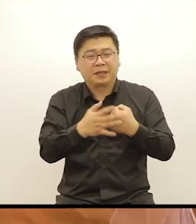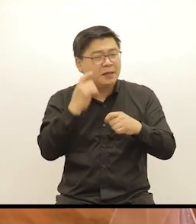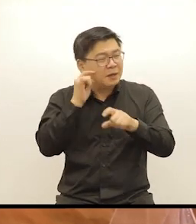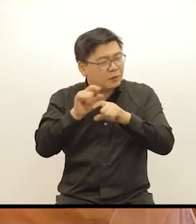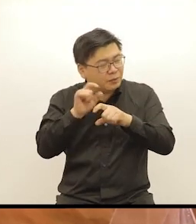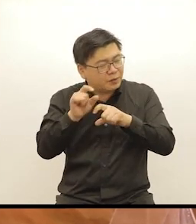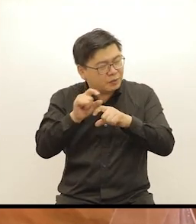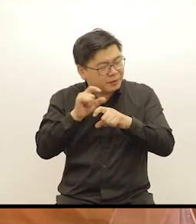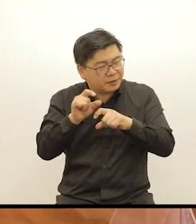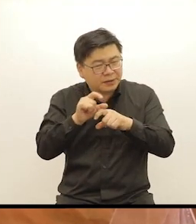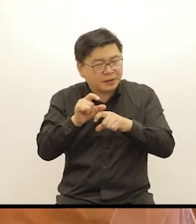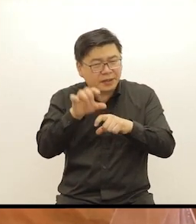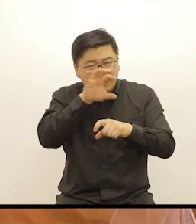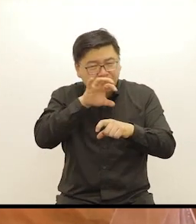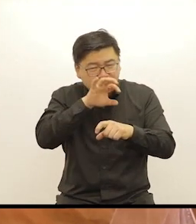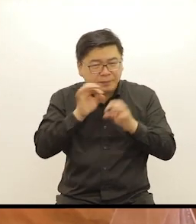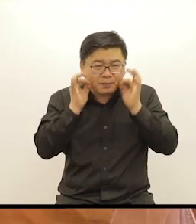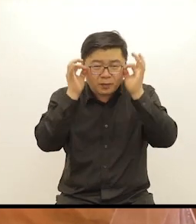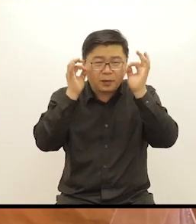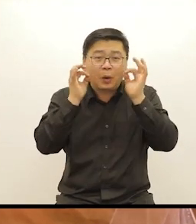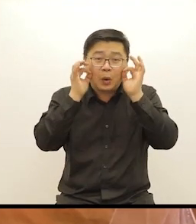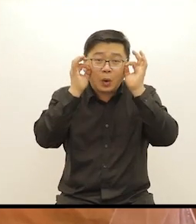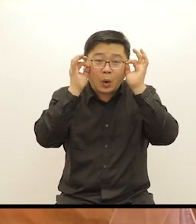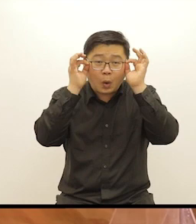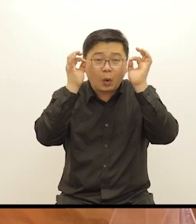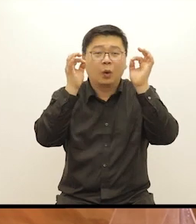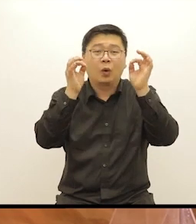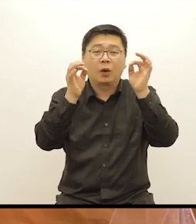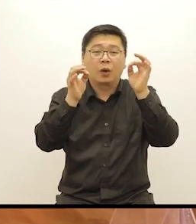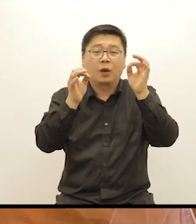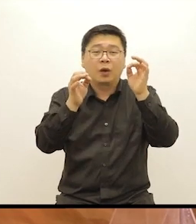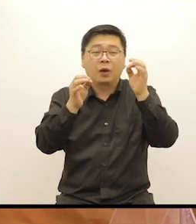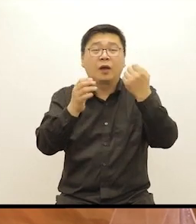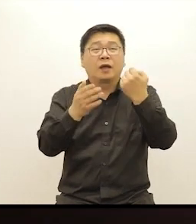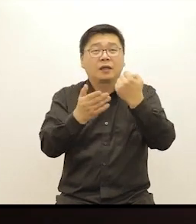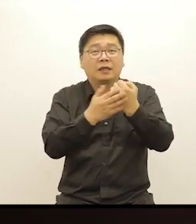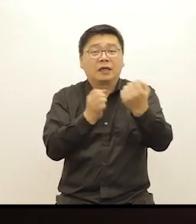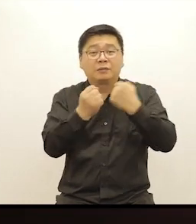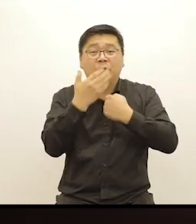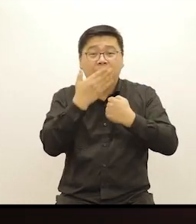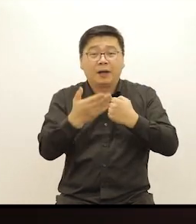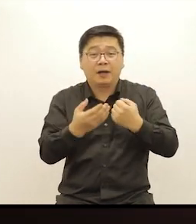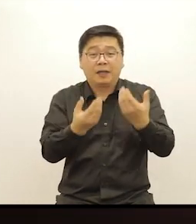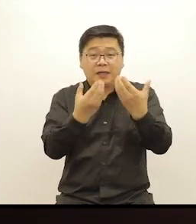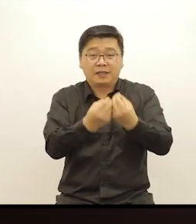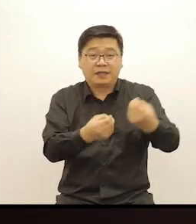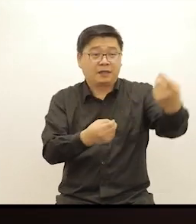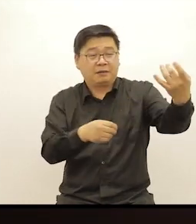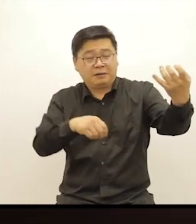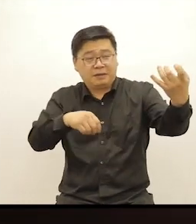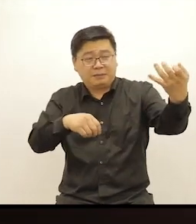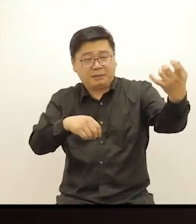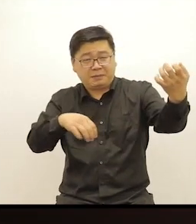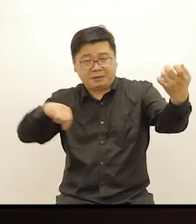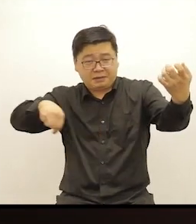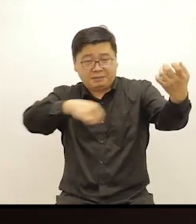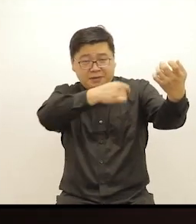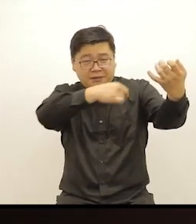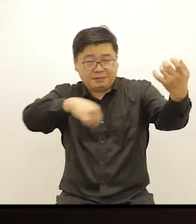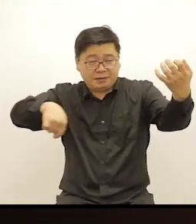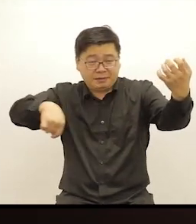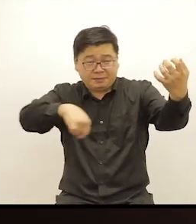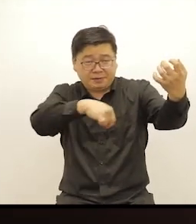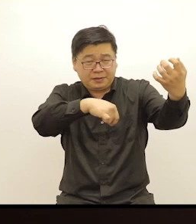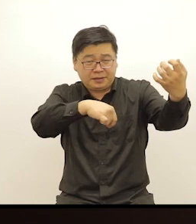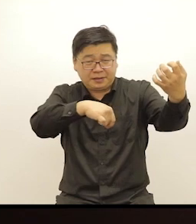고민을 많이 하고 노력을 해서 그 바이올린 왼손으로 현을 누르고 오른손으로 활을 켜잖아요. 네. 왼손의